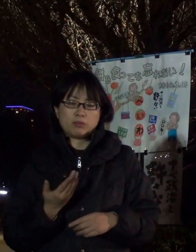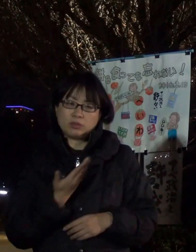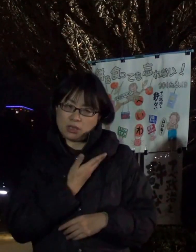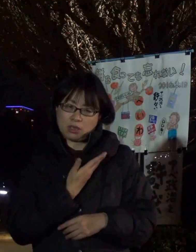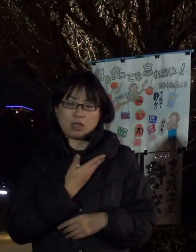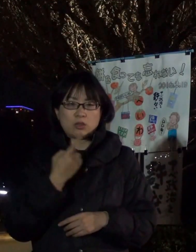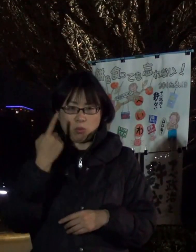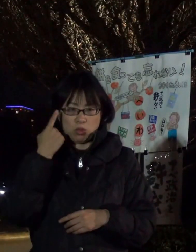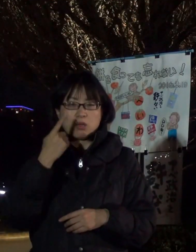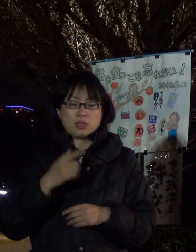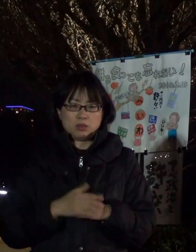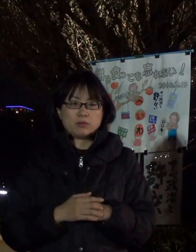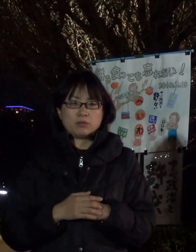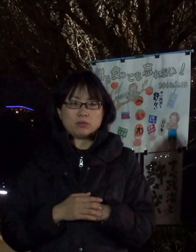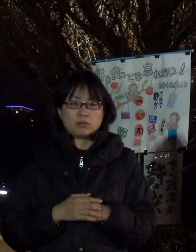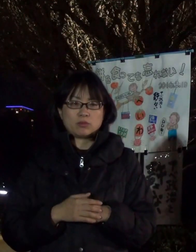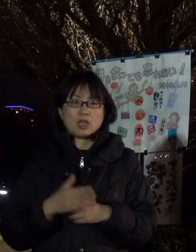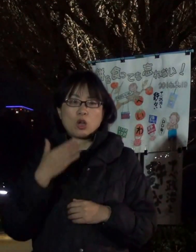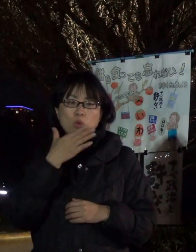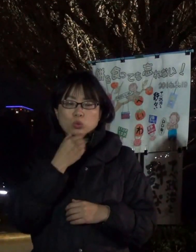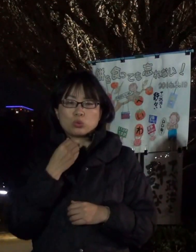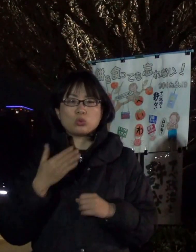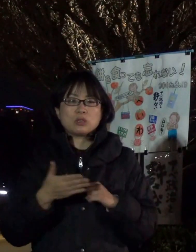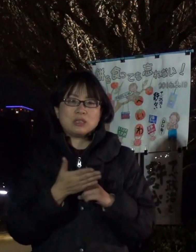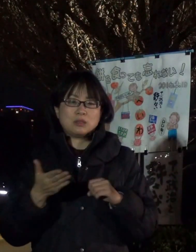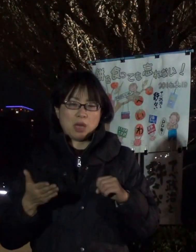約350万平米、今そこにどんどん